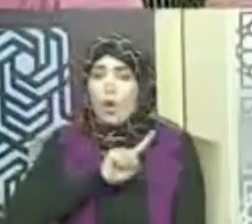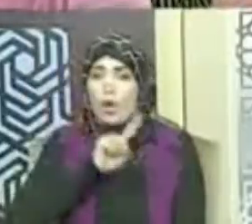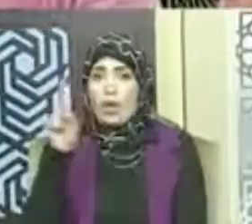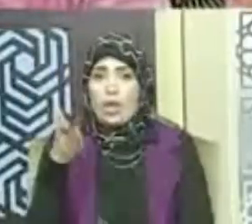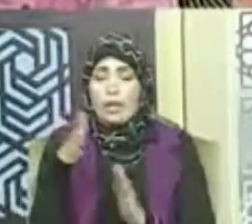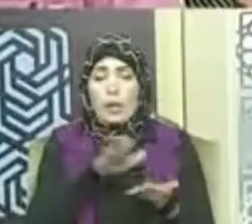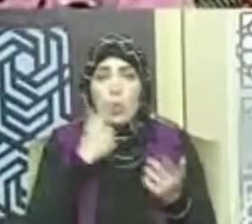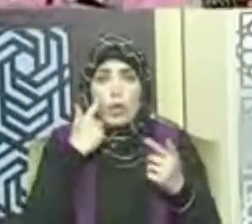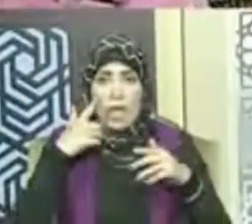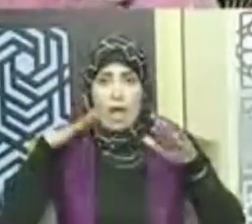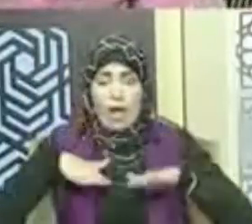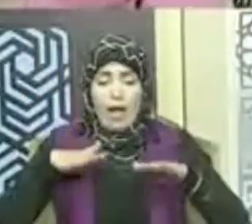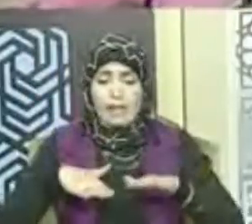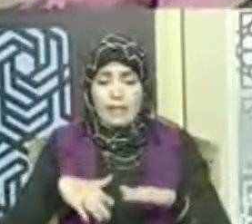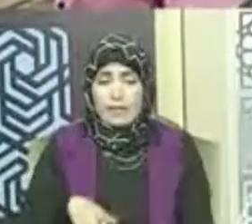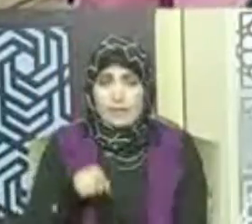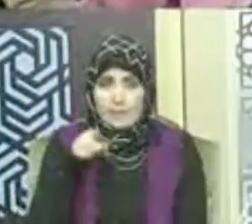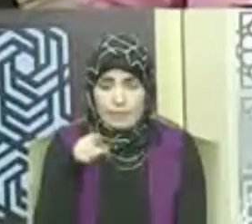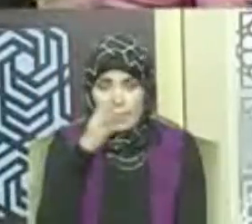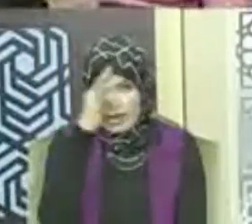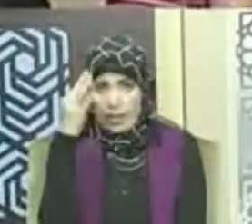ما عندكم ينفد